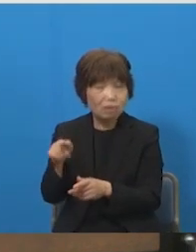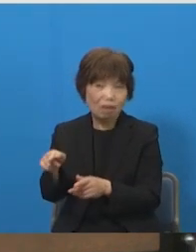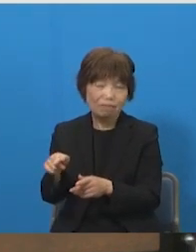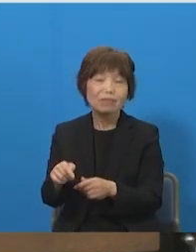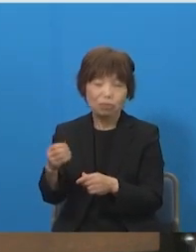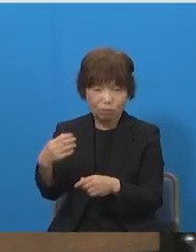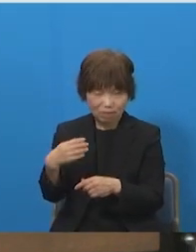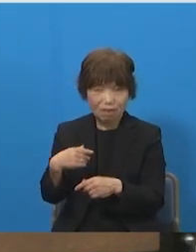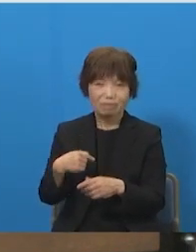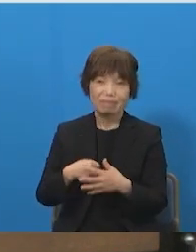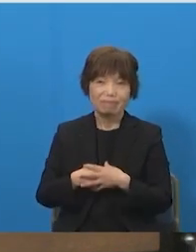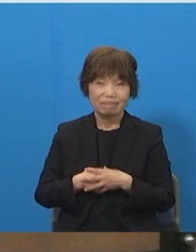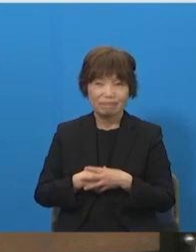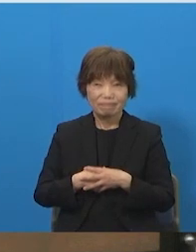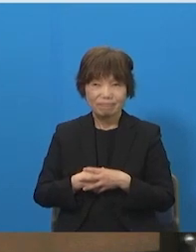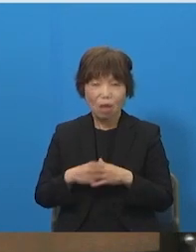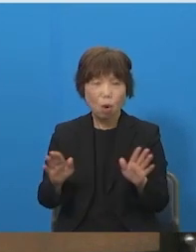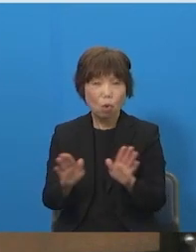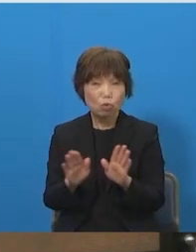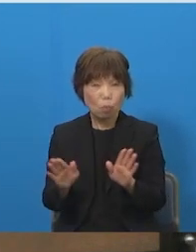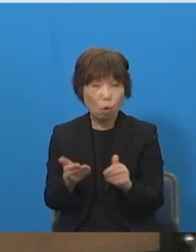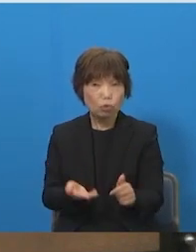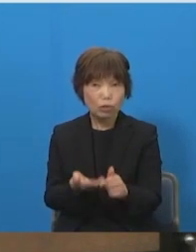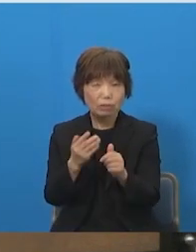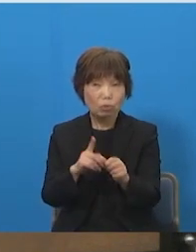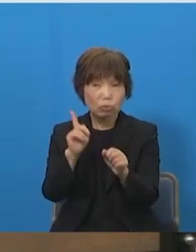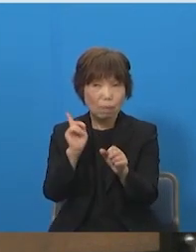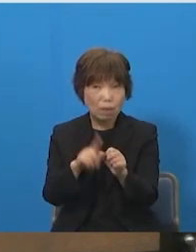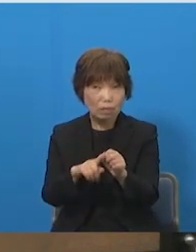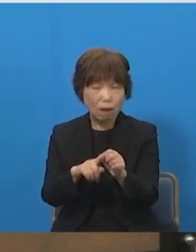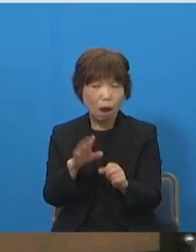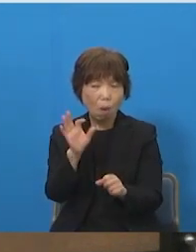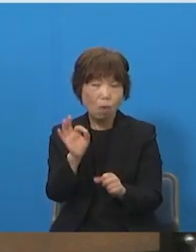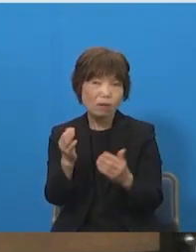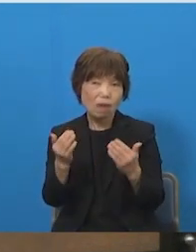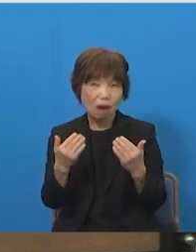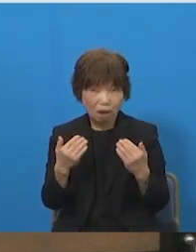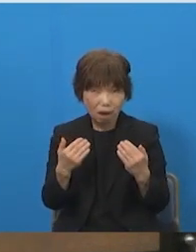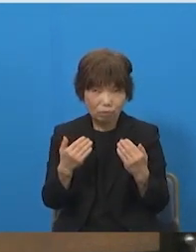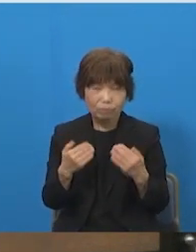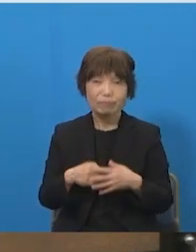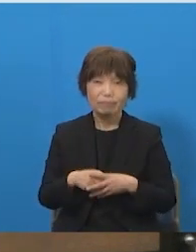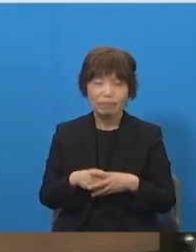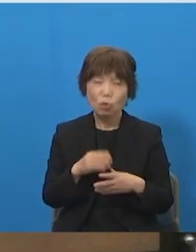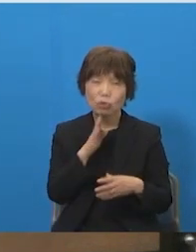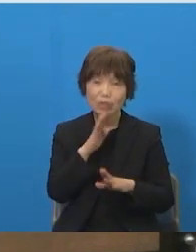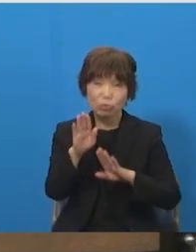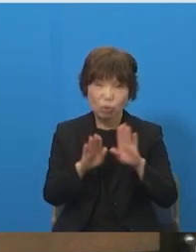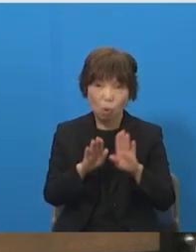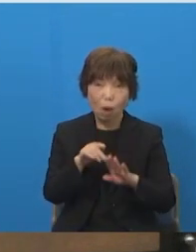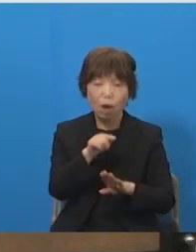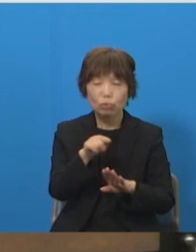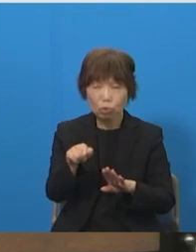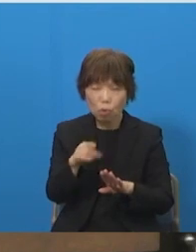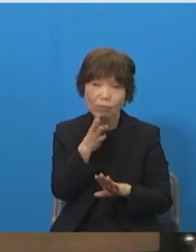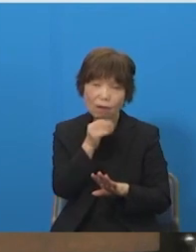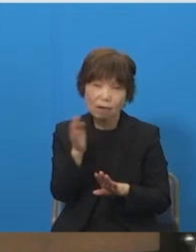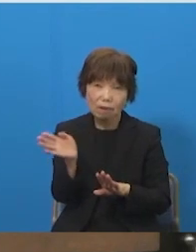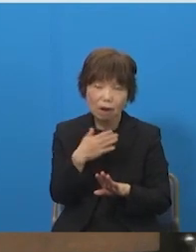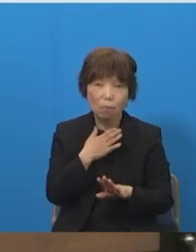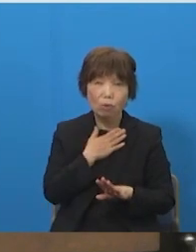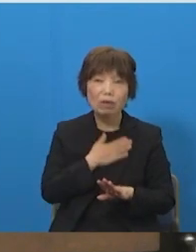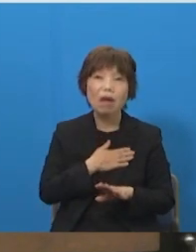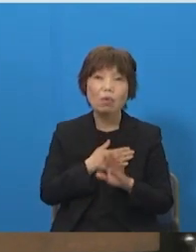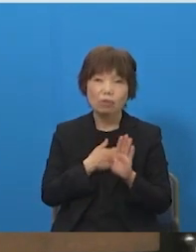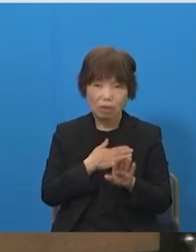況です。子どもを育てるためには、お金がかかるという実態は、どの世代からも認識され